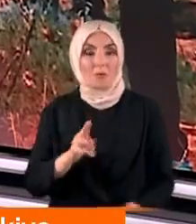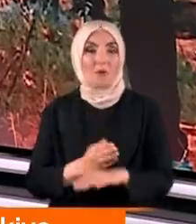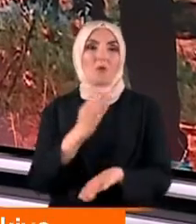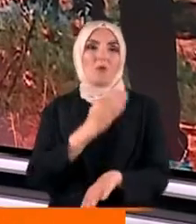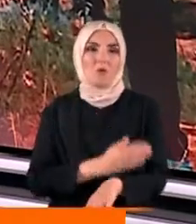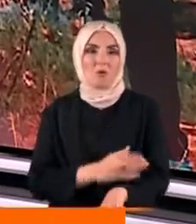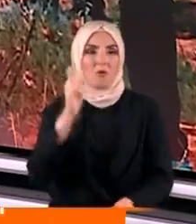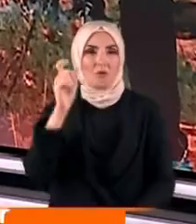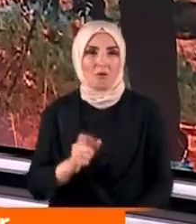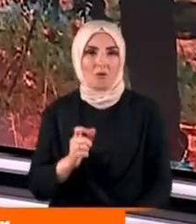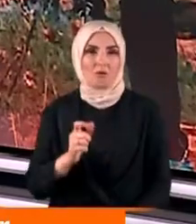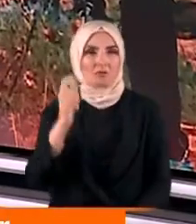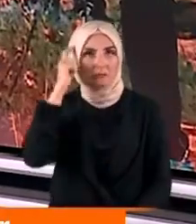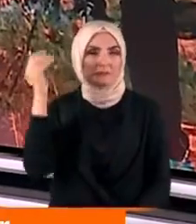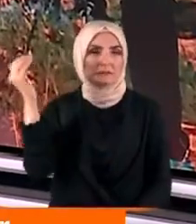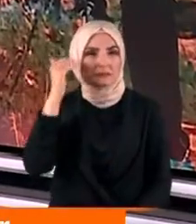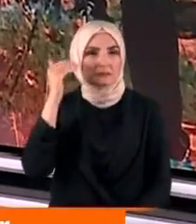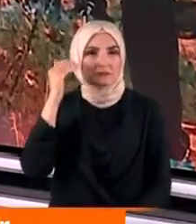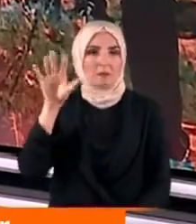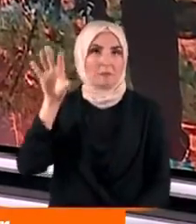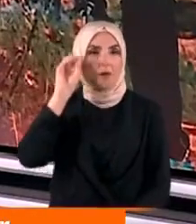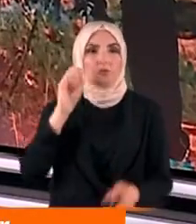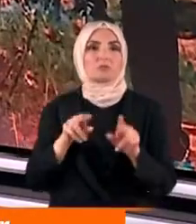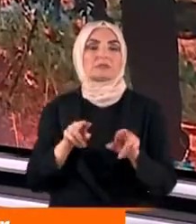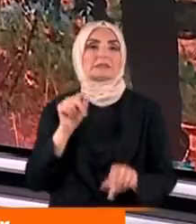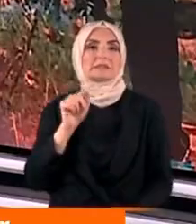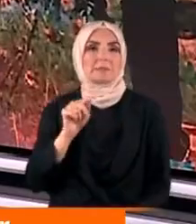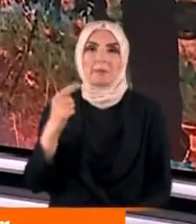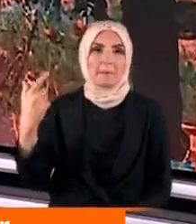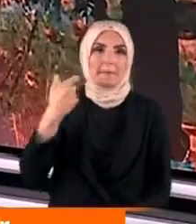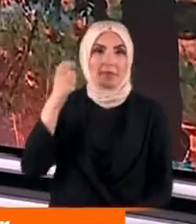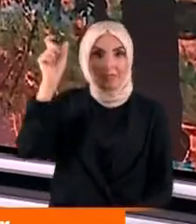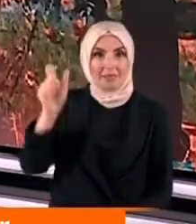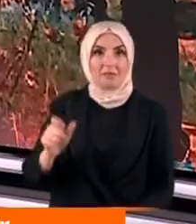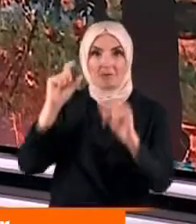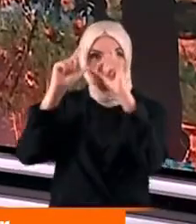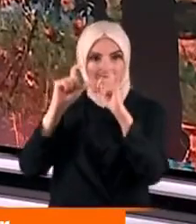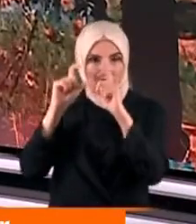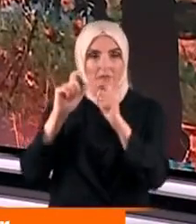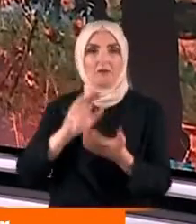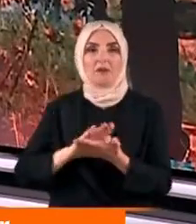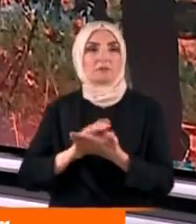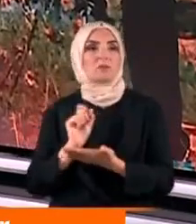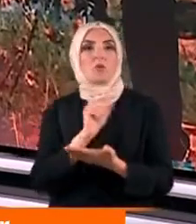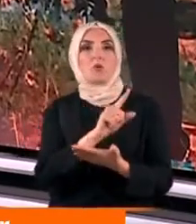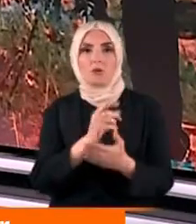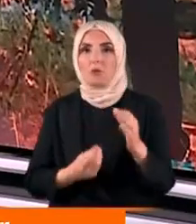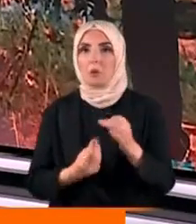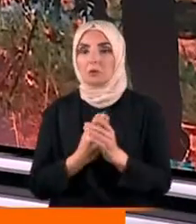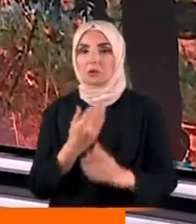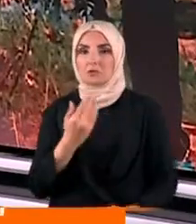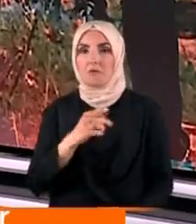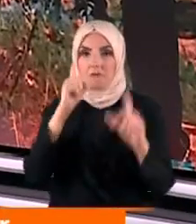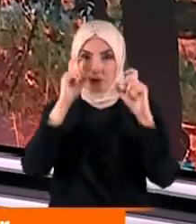başına gelecekler içine doğmuş gibi katilinin aracının fotoğrafını çekip bir arkadaşına gönderdiği ortaya çıktı. İşte o fotoğraf